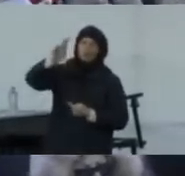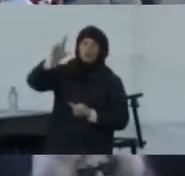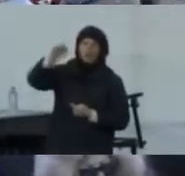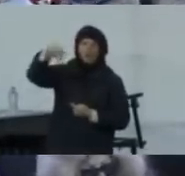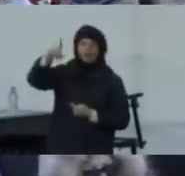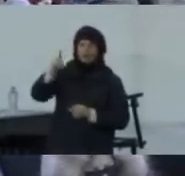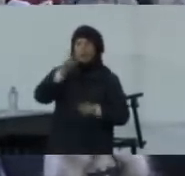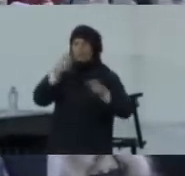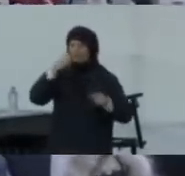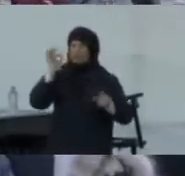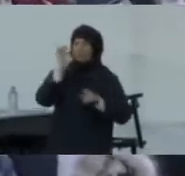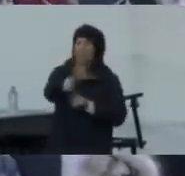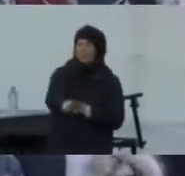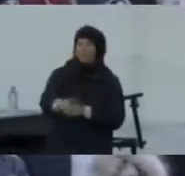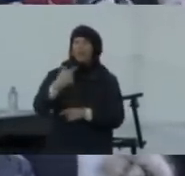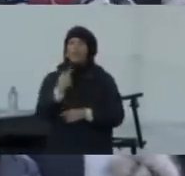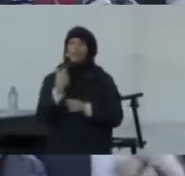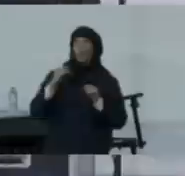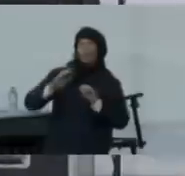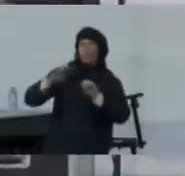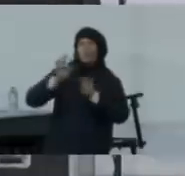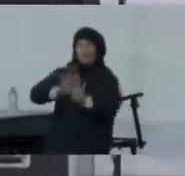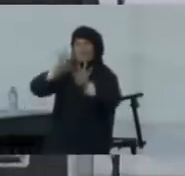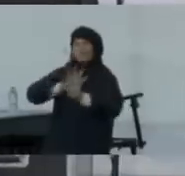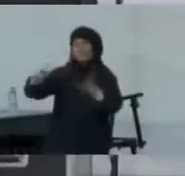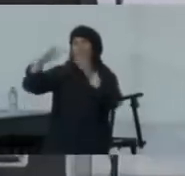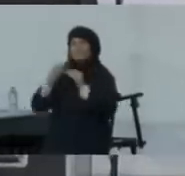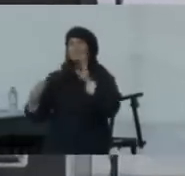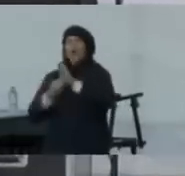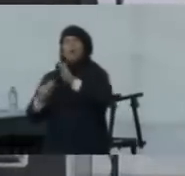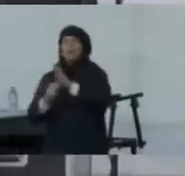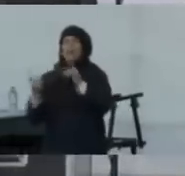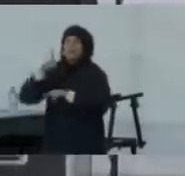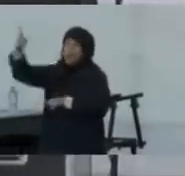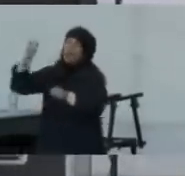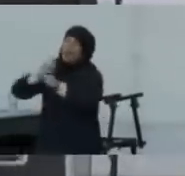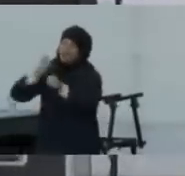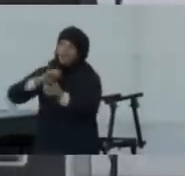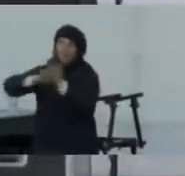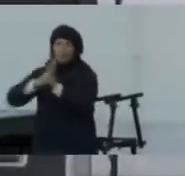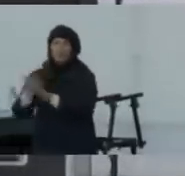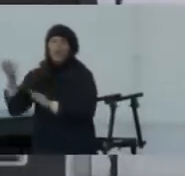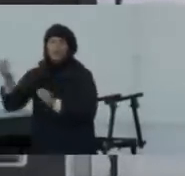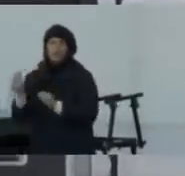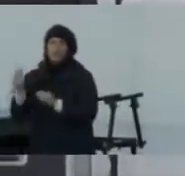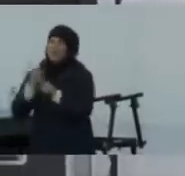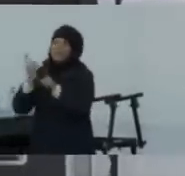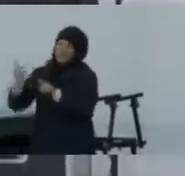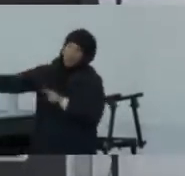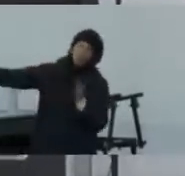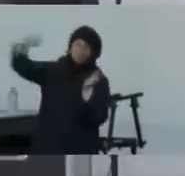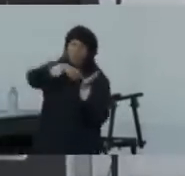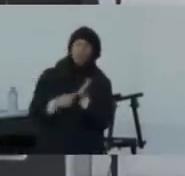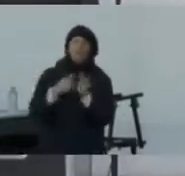io sfilo in mezzo agli operai mentre loro concludono i contratti. Che provino loro a sfilare in mezzo agli operai,